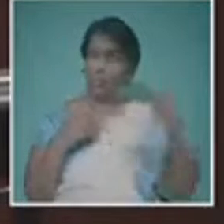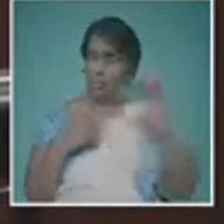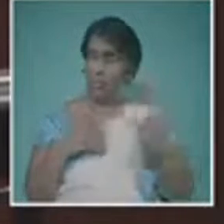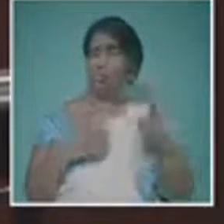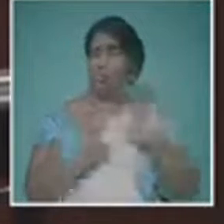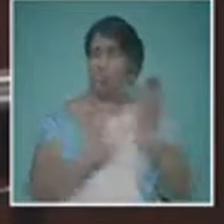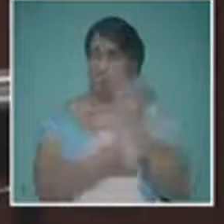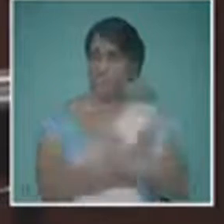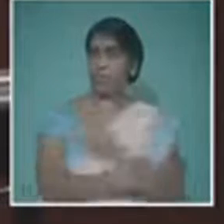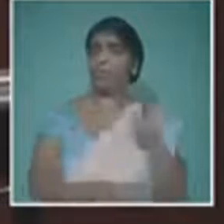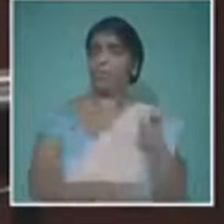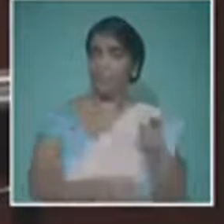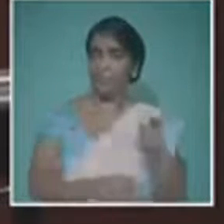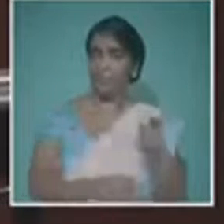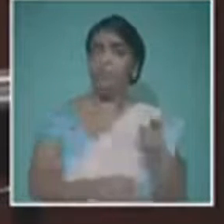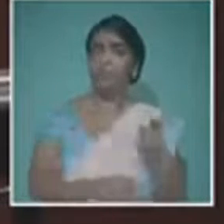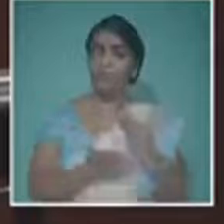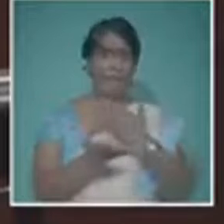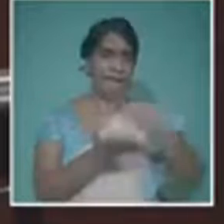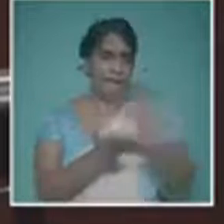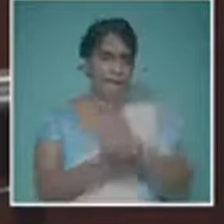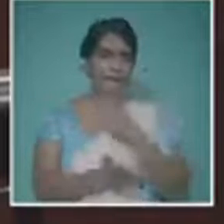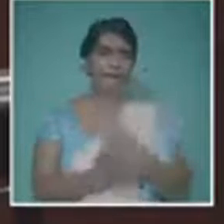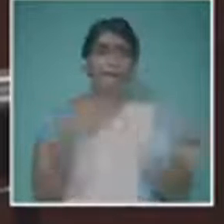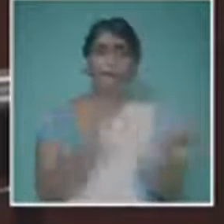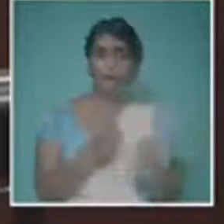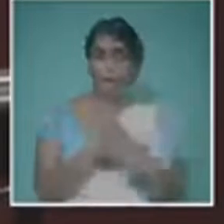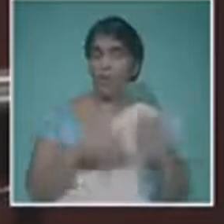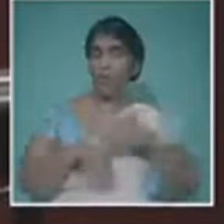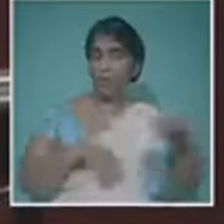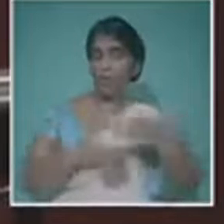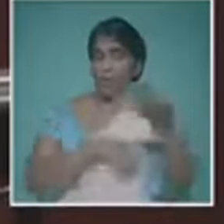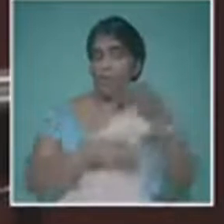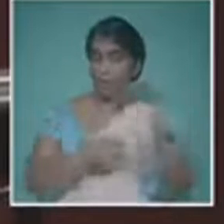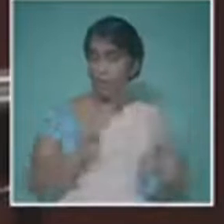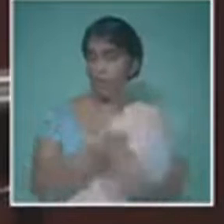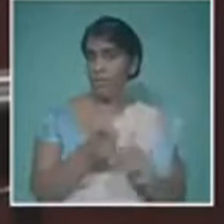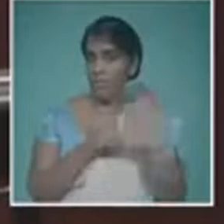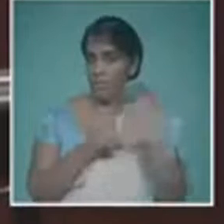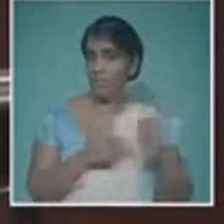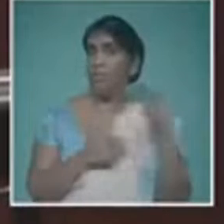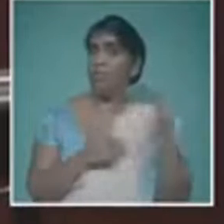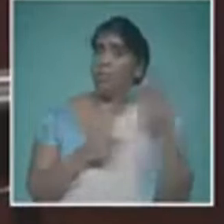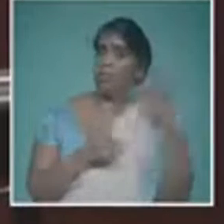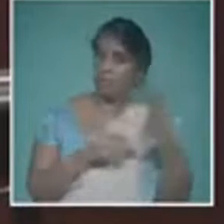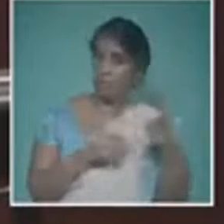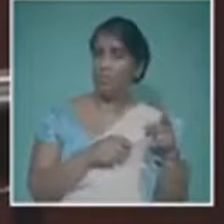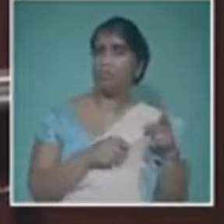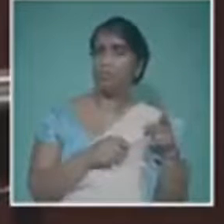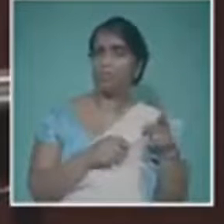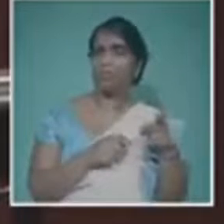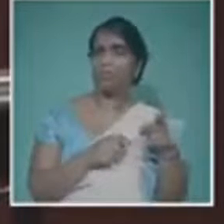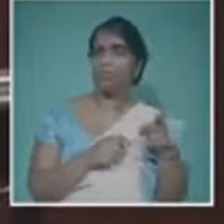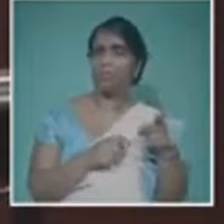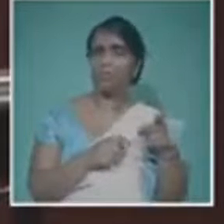யுத்தம் காரணமாக அங்கே முழுமையாக அது பயன்பாட்டுக்கு அற்ற விதத்தில் இருந்த காரணமாக அது காடுபத்தி